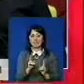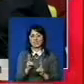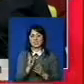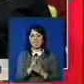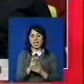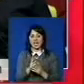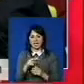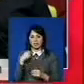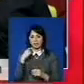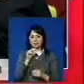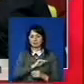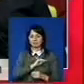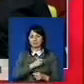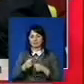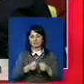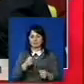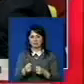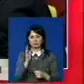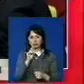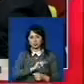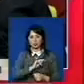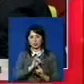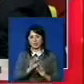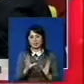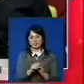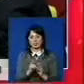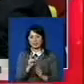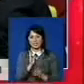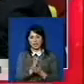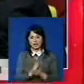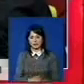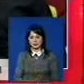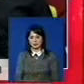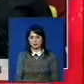არის პერსონალი რომელიც ამ ჰოსპისში იმუშავებს ბავშვებთან?